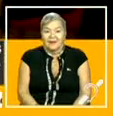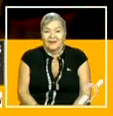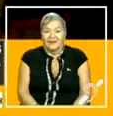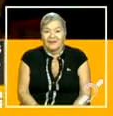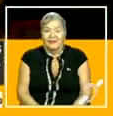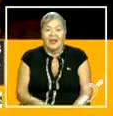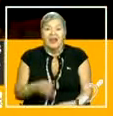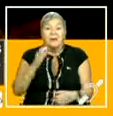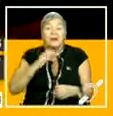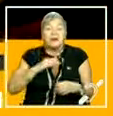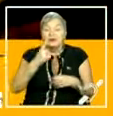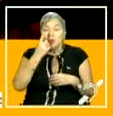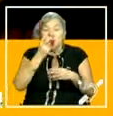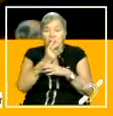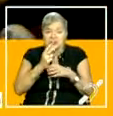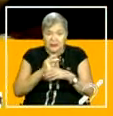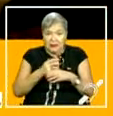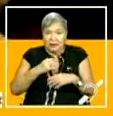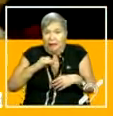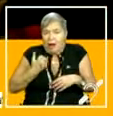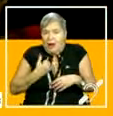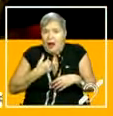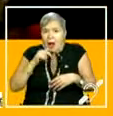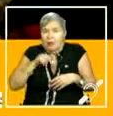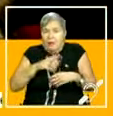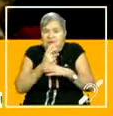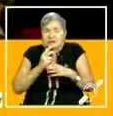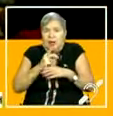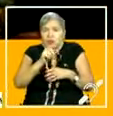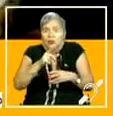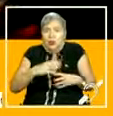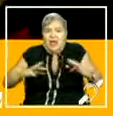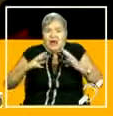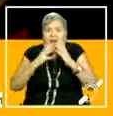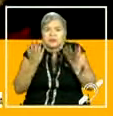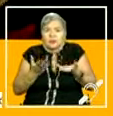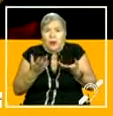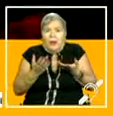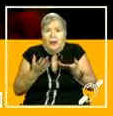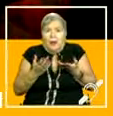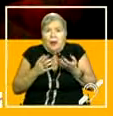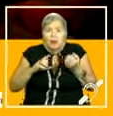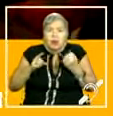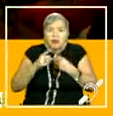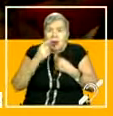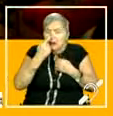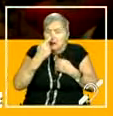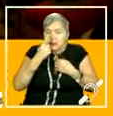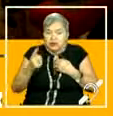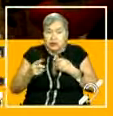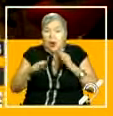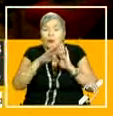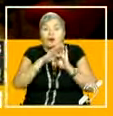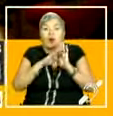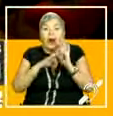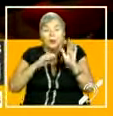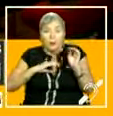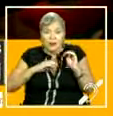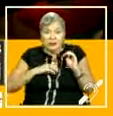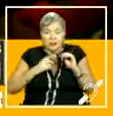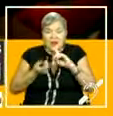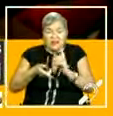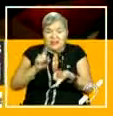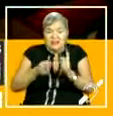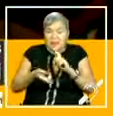Este președintele unui stat aflat în conflict în urma invaziei Rusiei împotriva Ucrainei. Programul domniei sale este unul care se schimbă